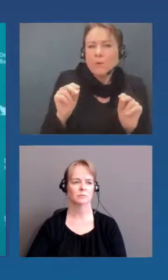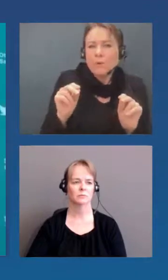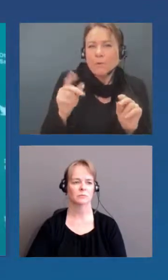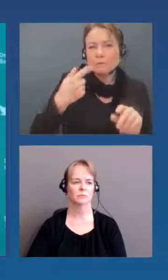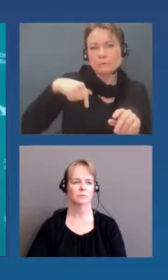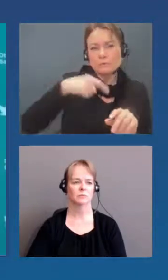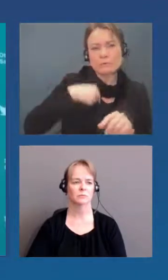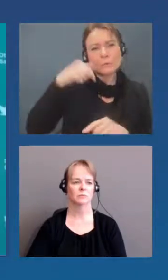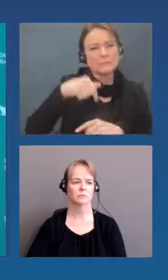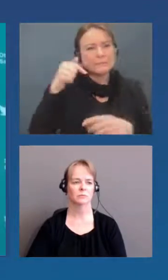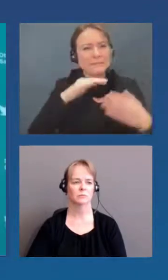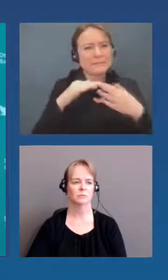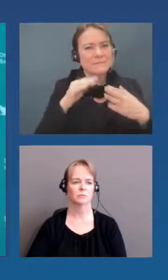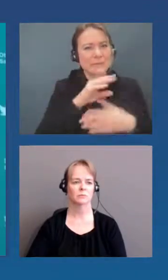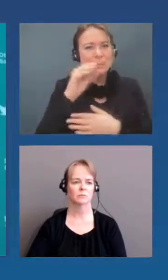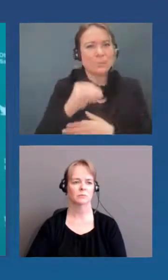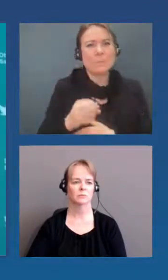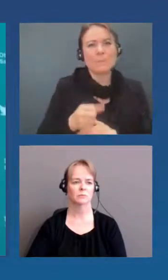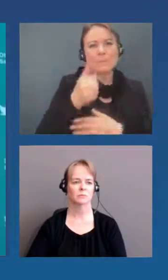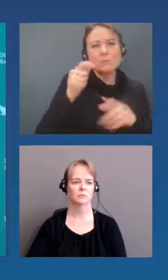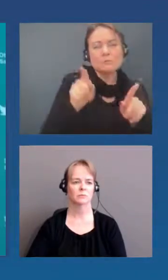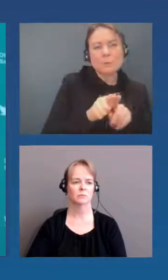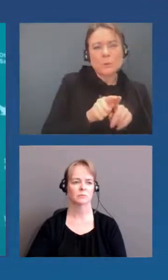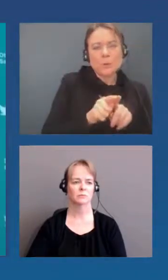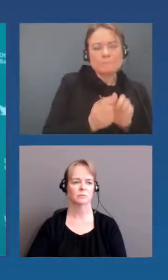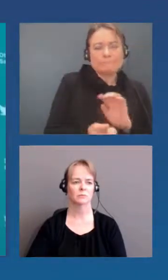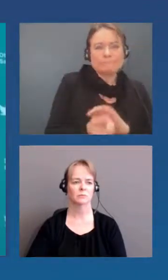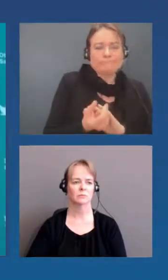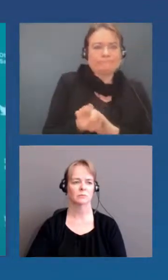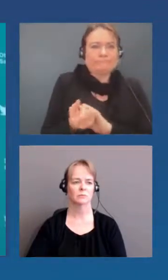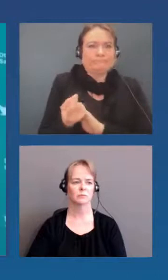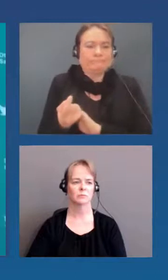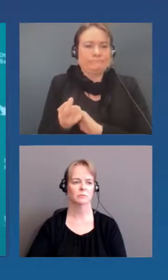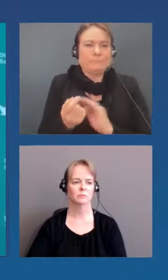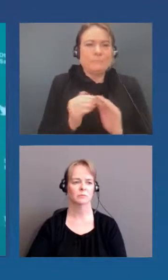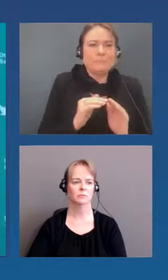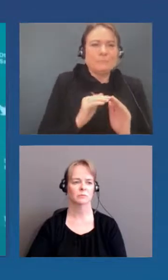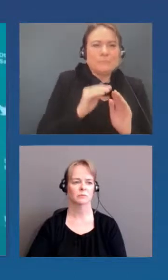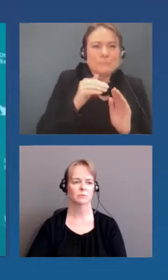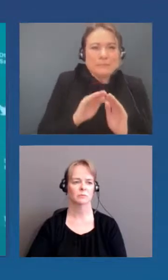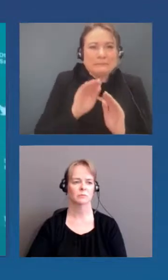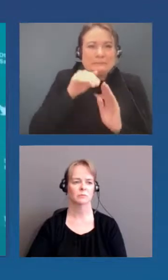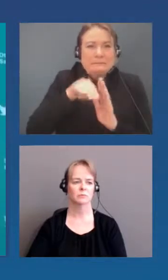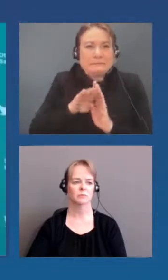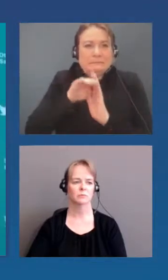C'était plus une série de plus petites vagues.